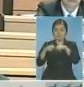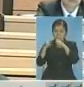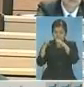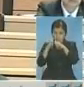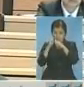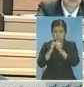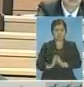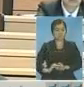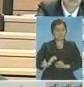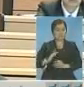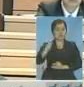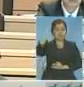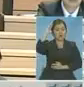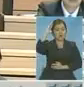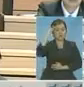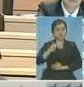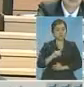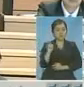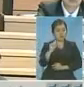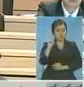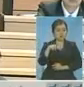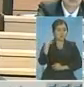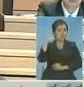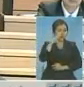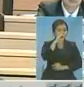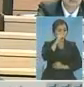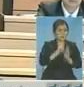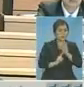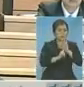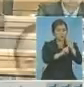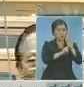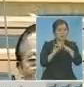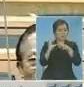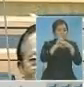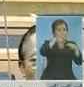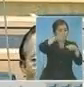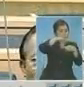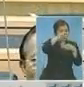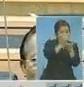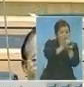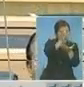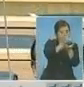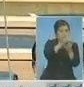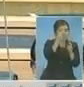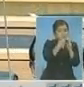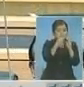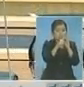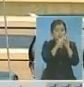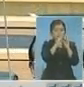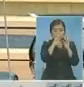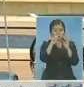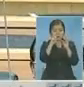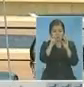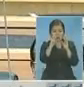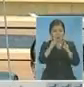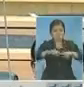มต้องขอประท้วงท่านรังสิมานะครับเมื่อกี้ที่มาหารือแล้วนำกาแฟยี่ห้อเบอร์ดี้มาพูดปรากฏว่านี่